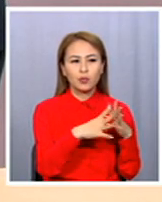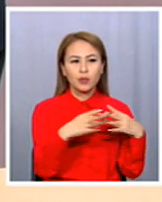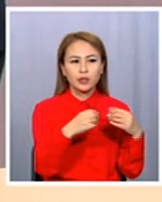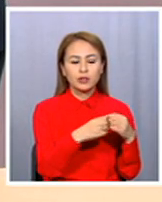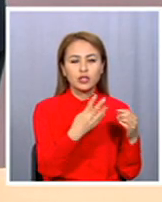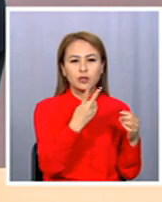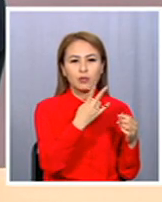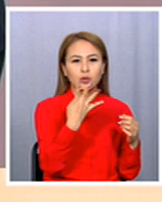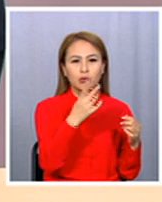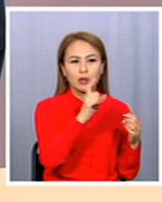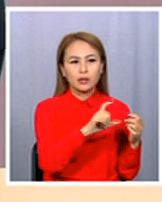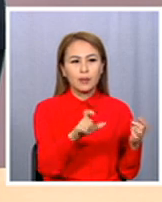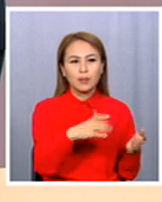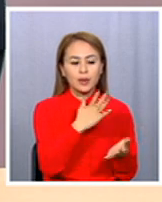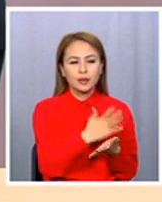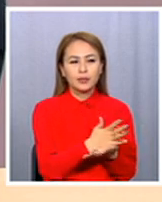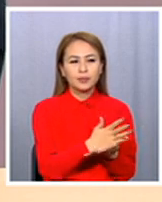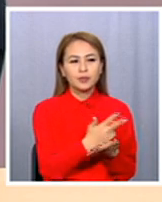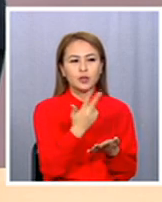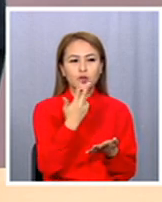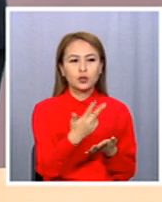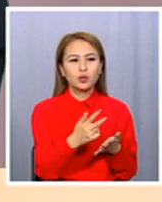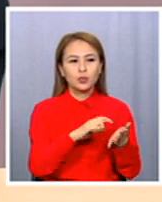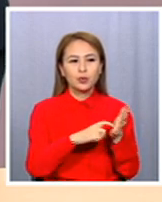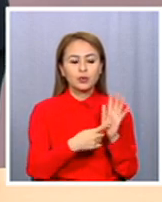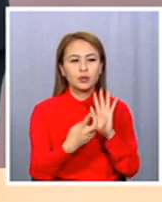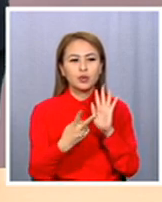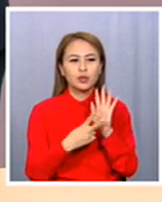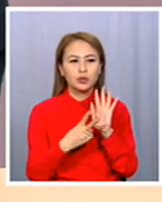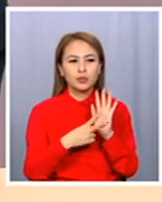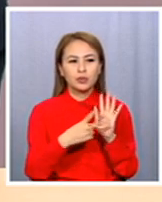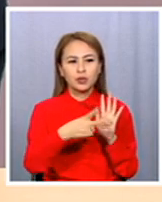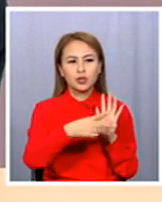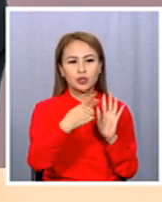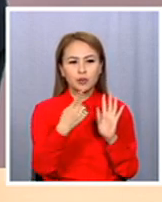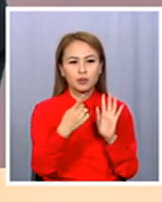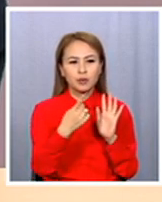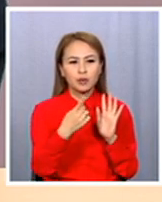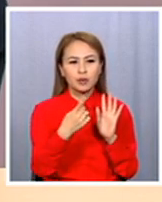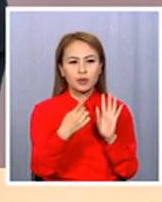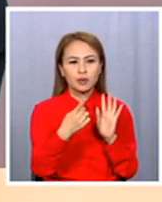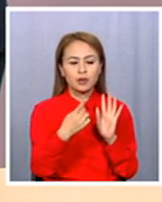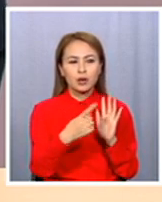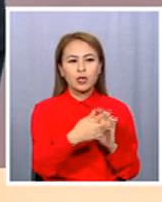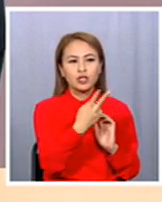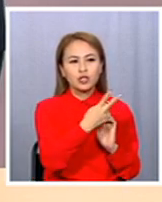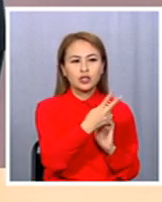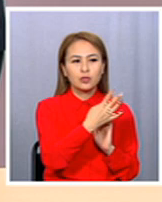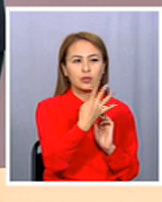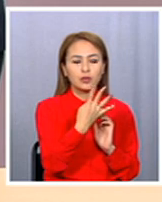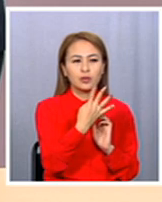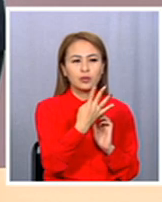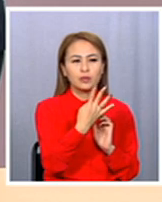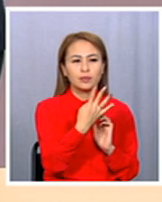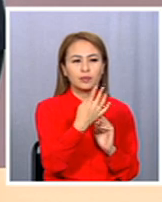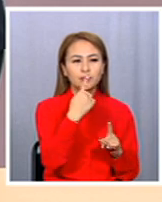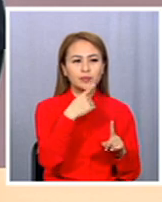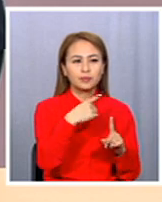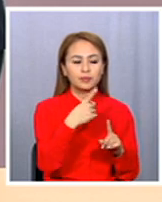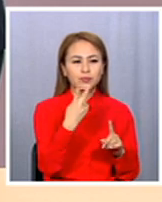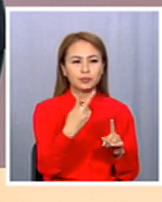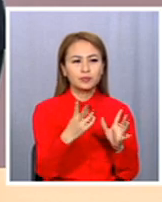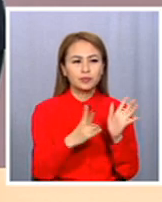24 адам бар екен. Ал 3 пен 7-ні көбейтіндісі 21-ге тең. Олай болса, 7